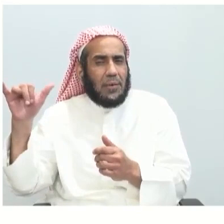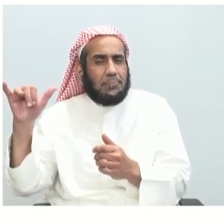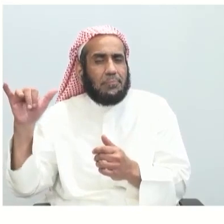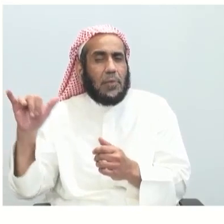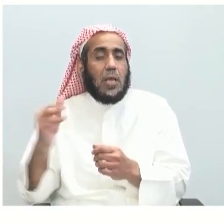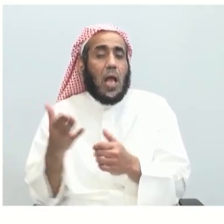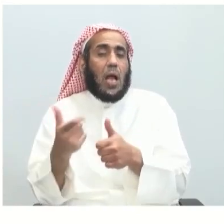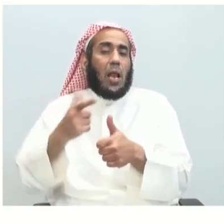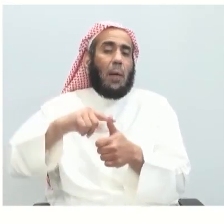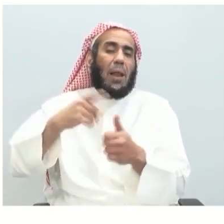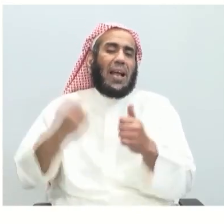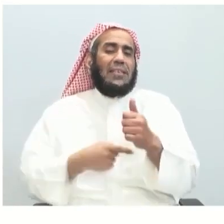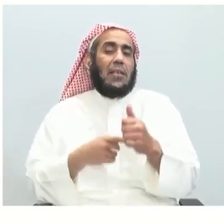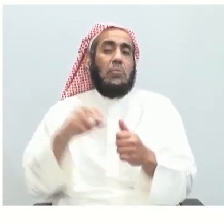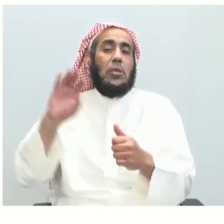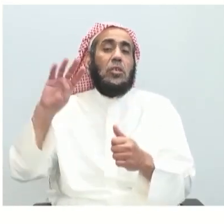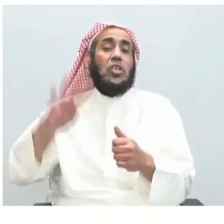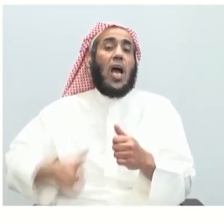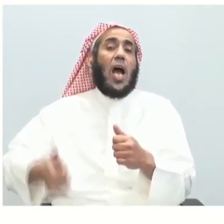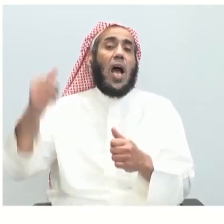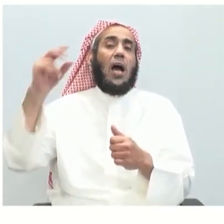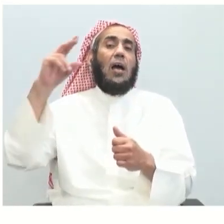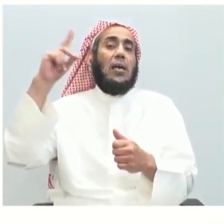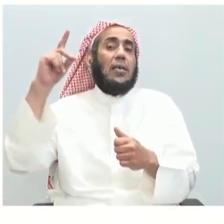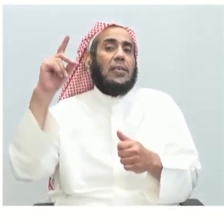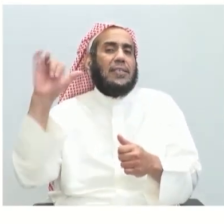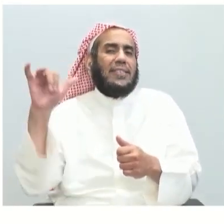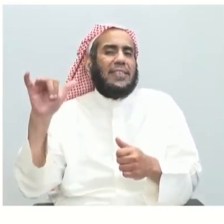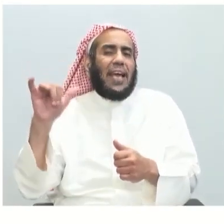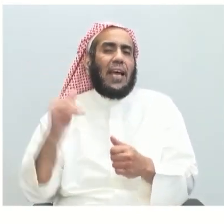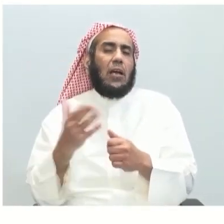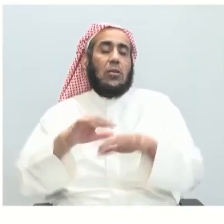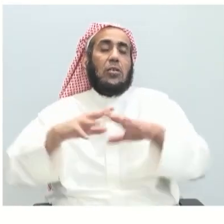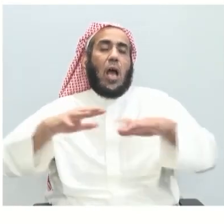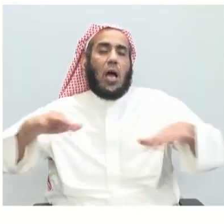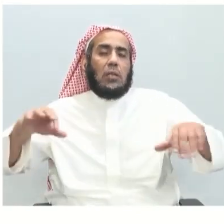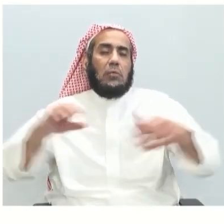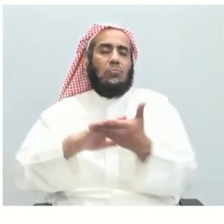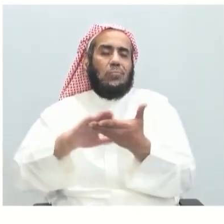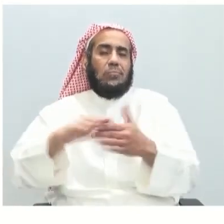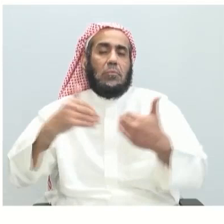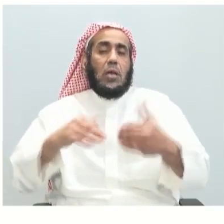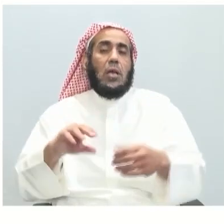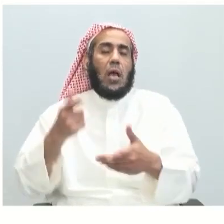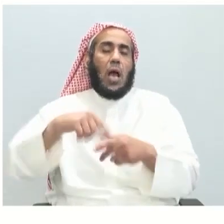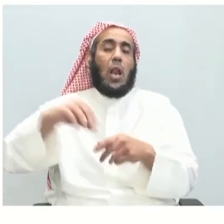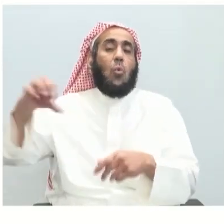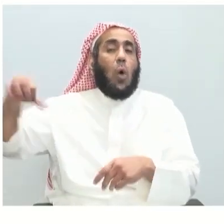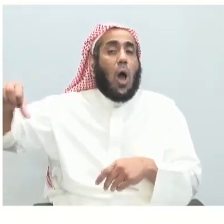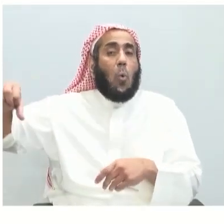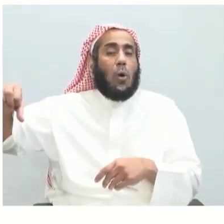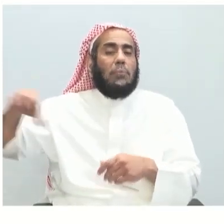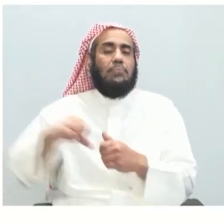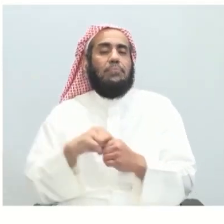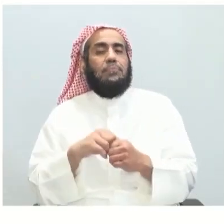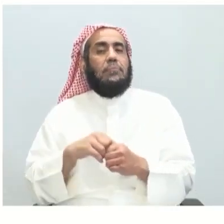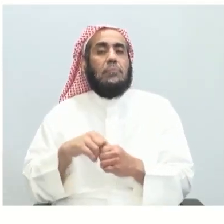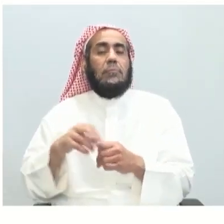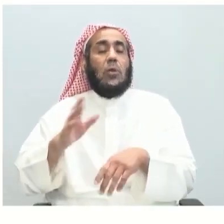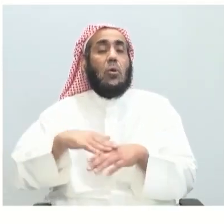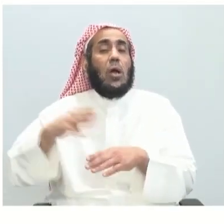اذا كان قبلها كسره مثل شاطئ على الياء اذا كان قبلها كسره مثل شاطئ على الواو طبعا هنا